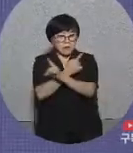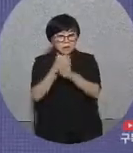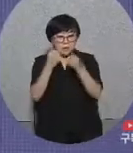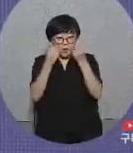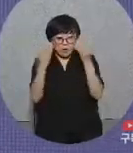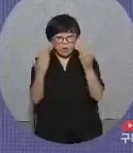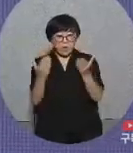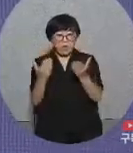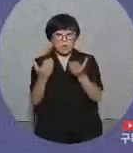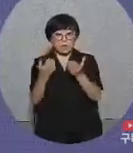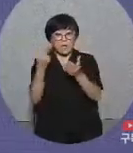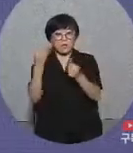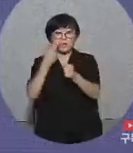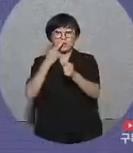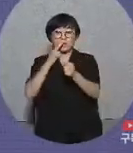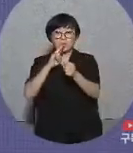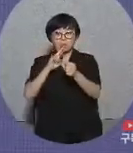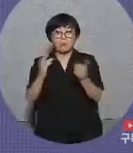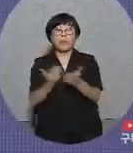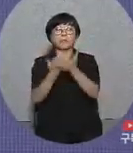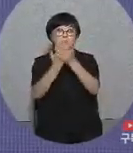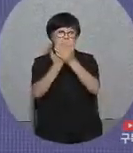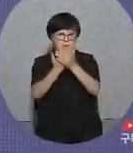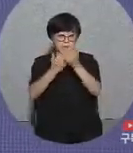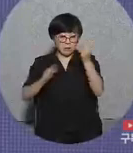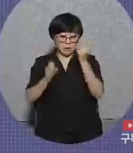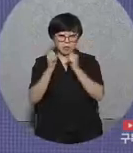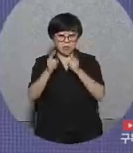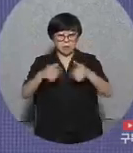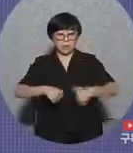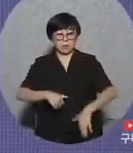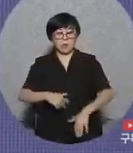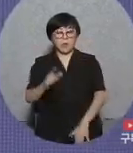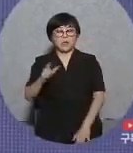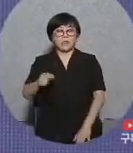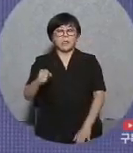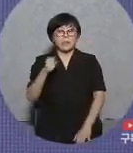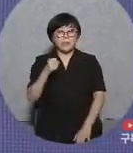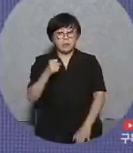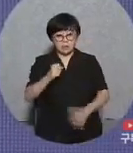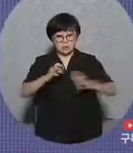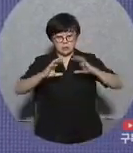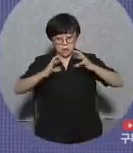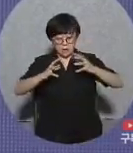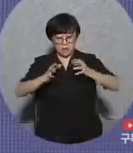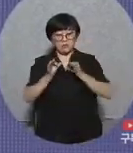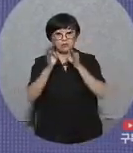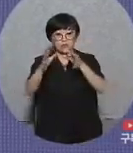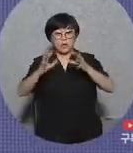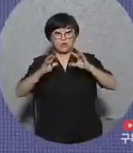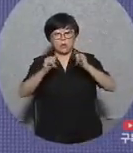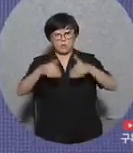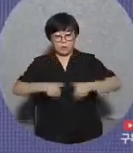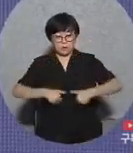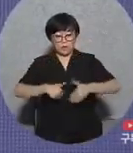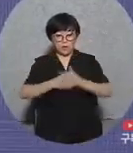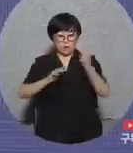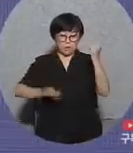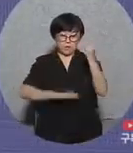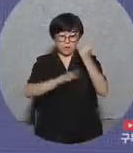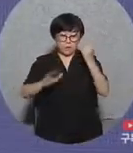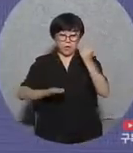도약의 기회로 만들어야 합니다 그렇기 위해서는 강한 정부 투자 국가가 필요합니다 대대적인 인프라 확충